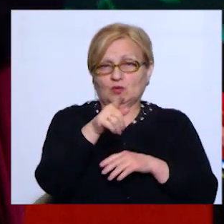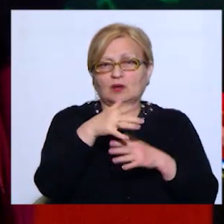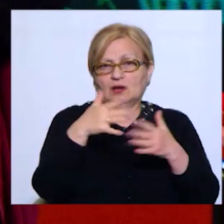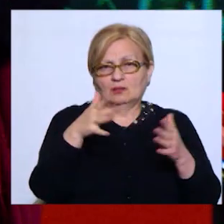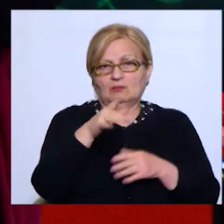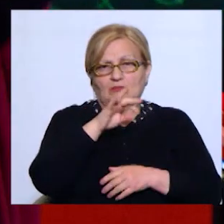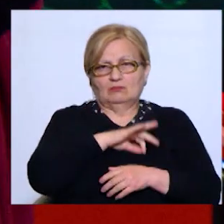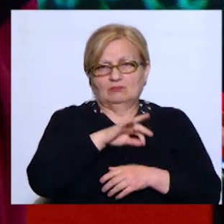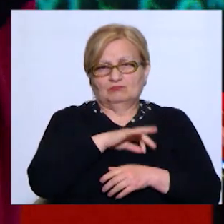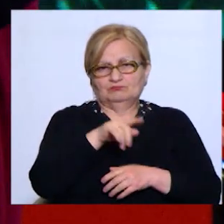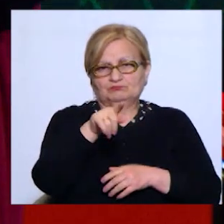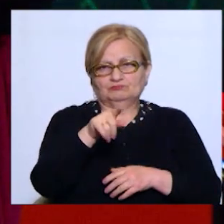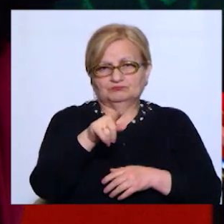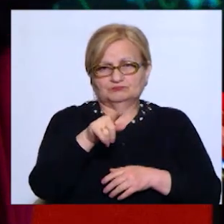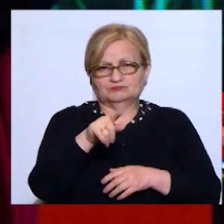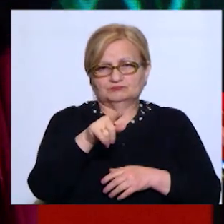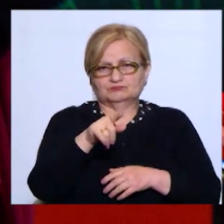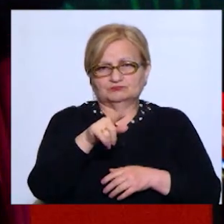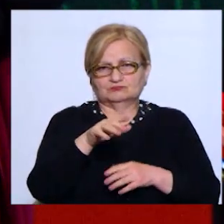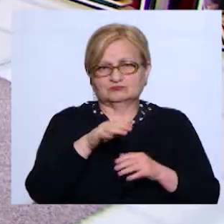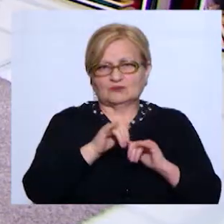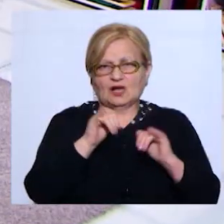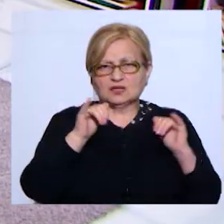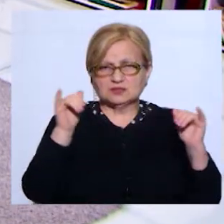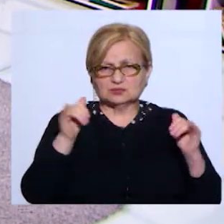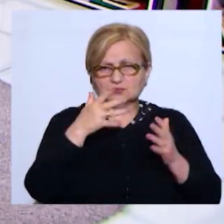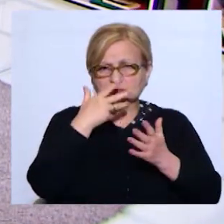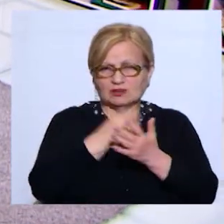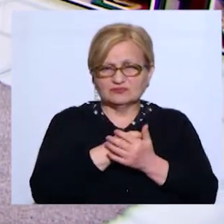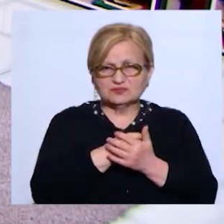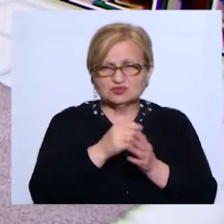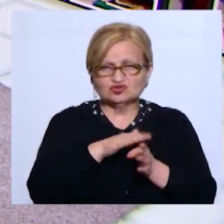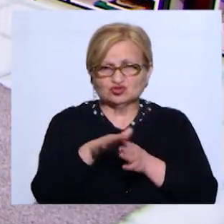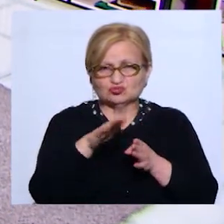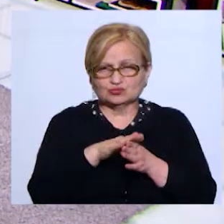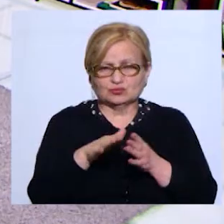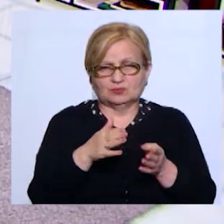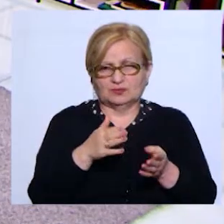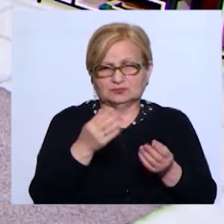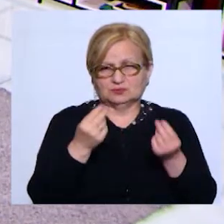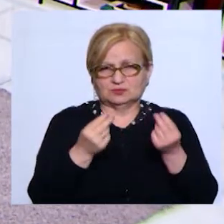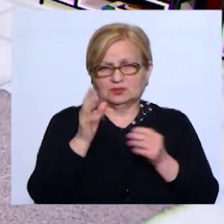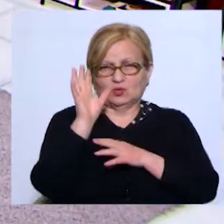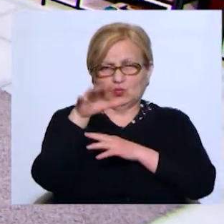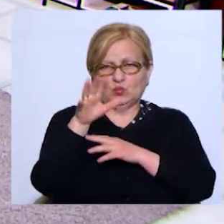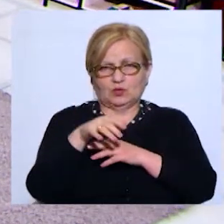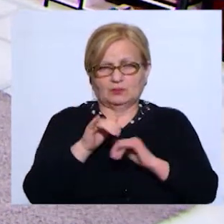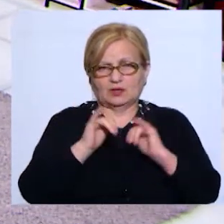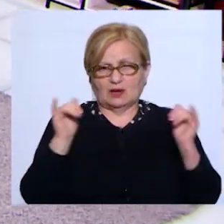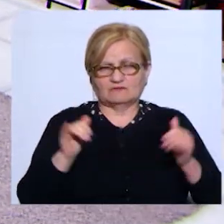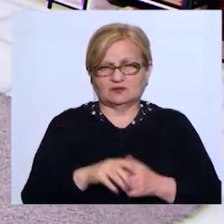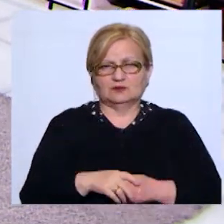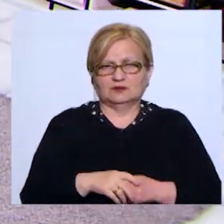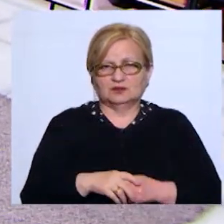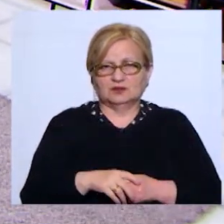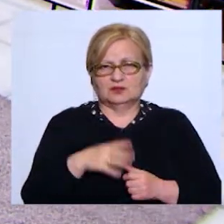მეტად შეიძლება ამან გაზარდოს ხო თავისი შესრულების სიტყვაზე თამაშის შიქულების რაოდენობა.